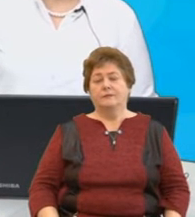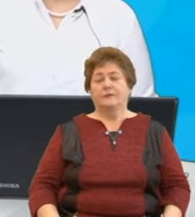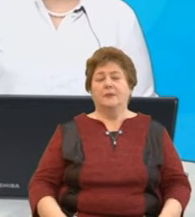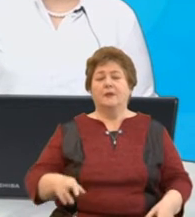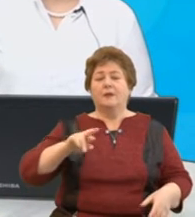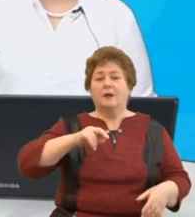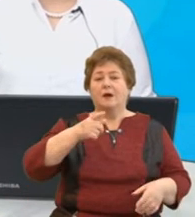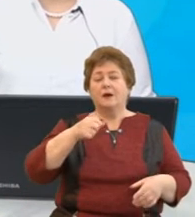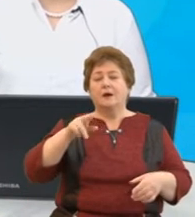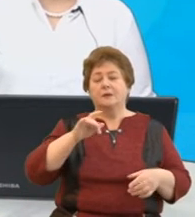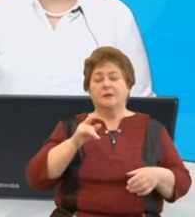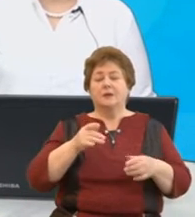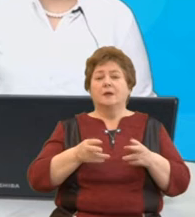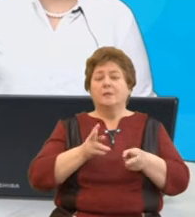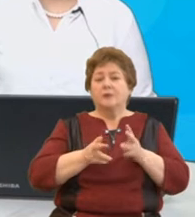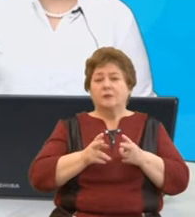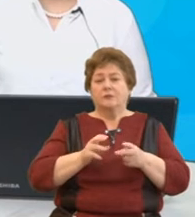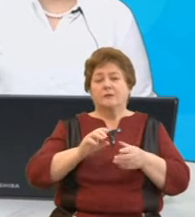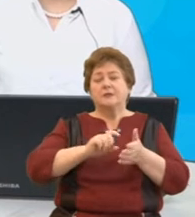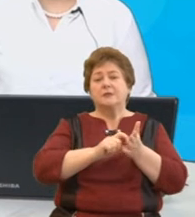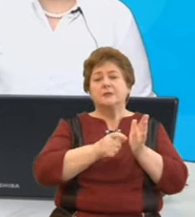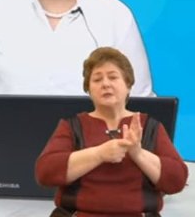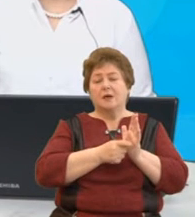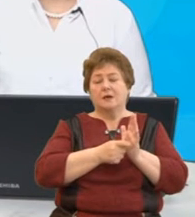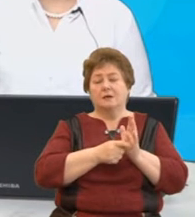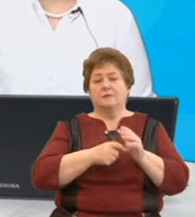ягоды сваренный в сахаре